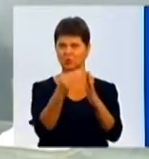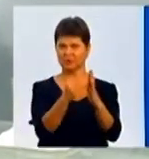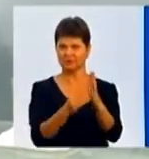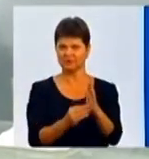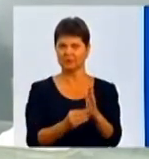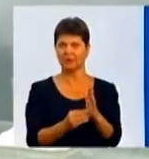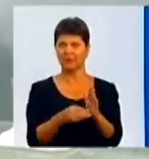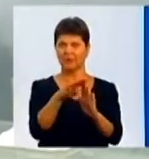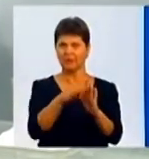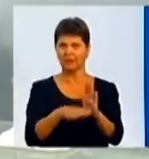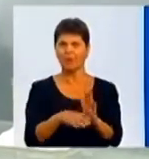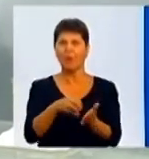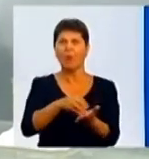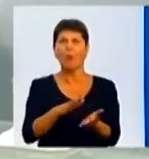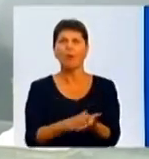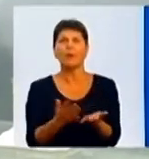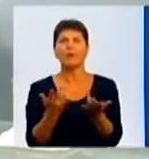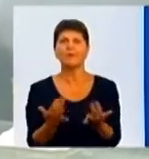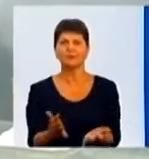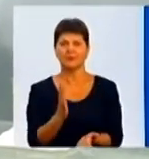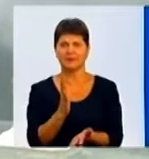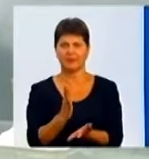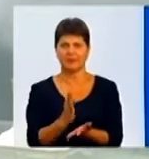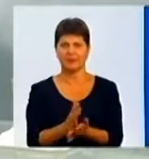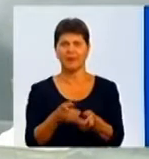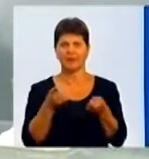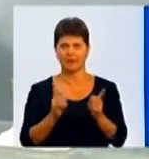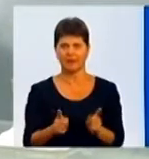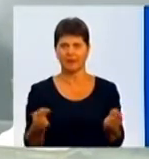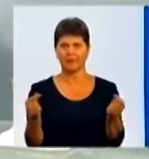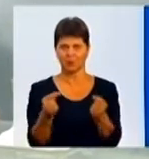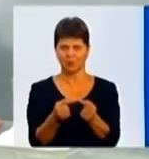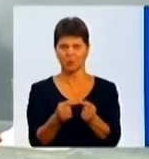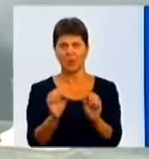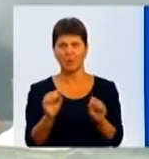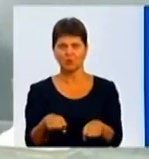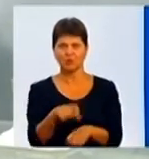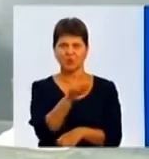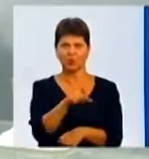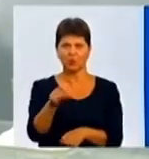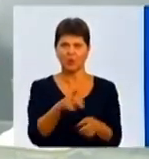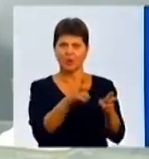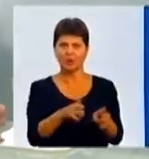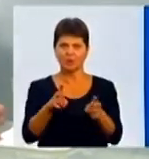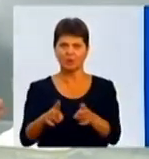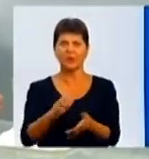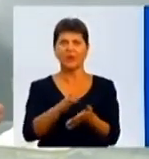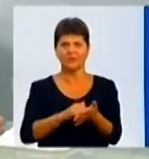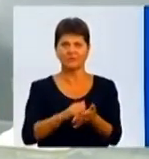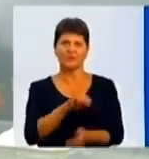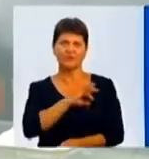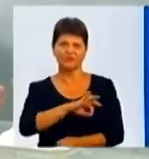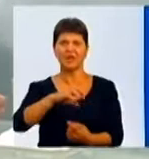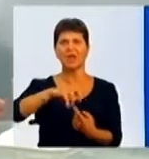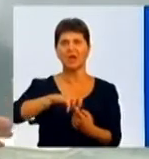чином ведеться облік і наскільки він є реальним і точним? Можливо, людей, які постраждали внаслідок вживання